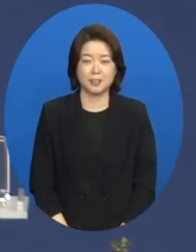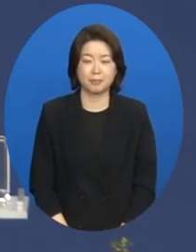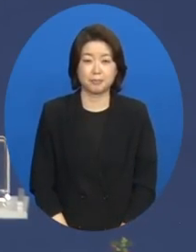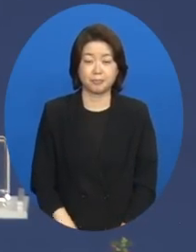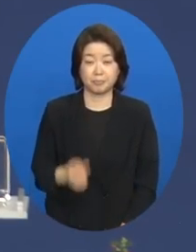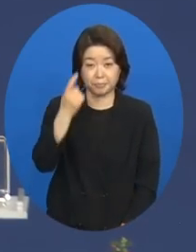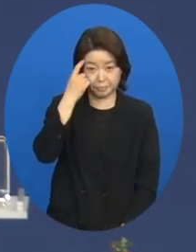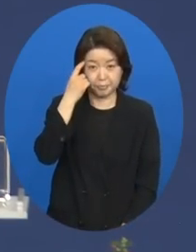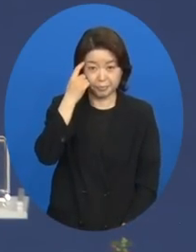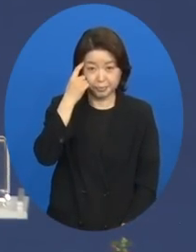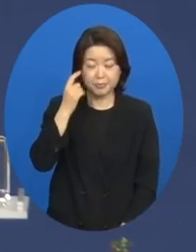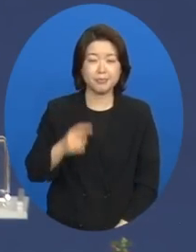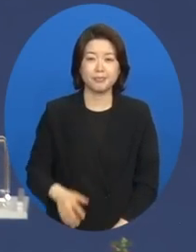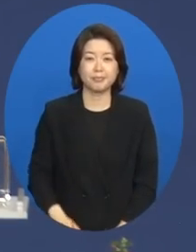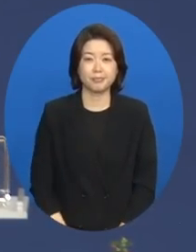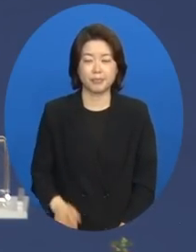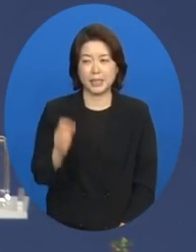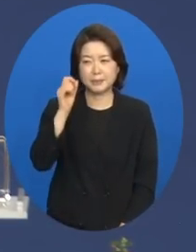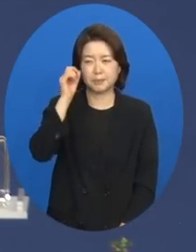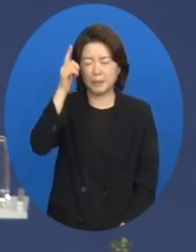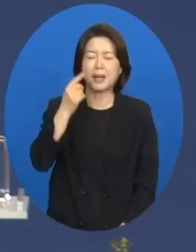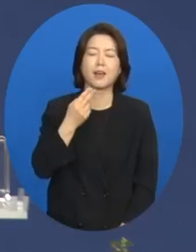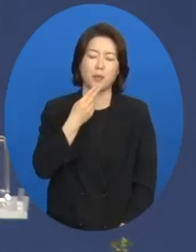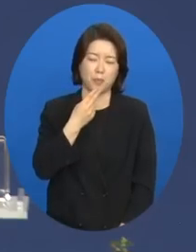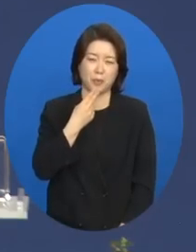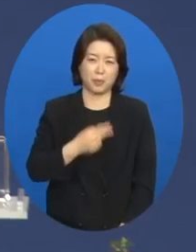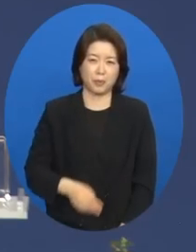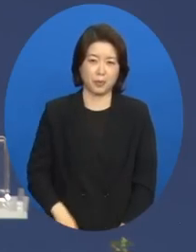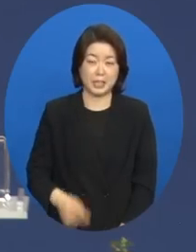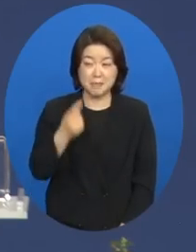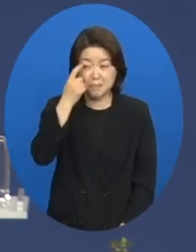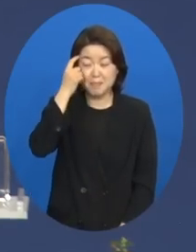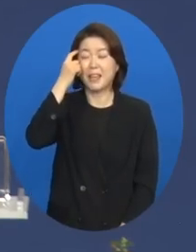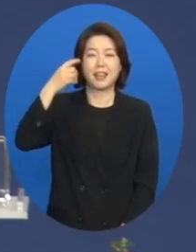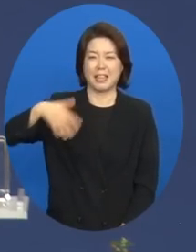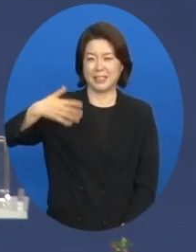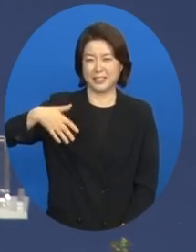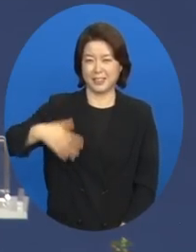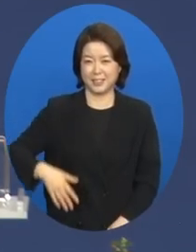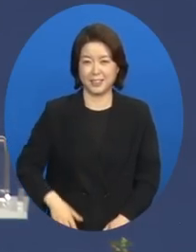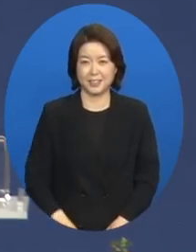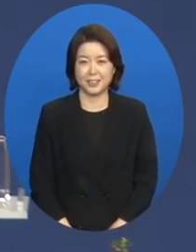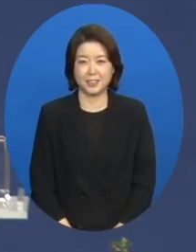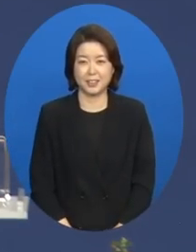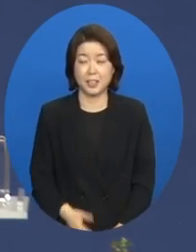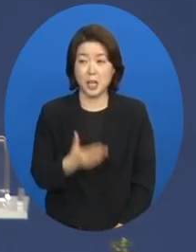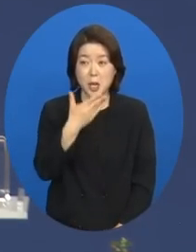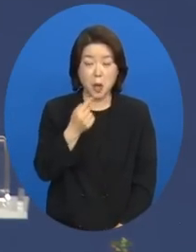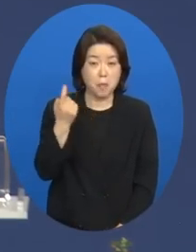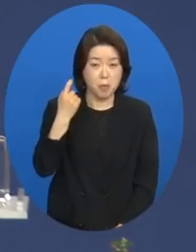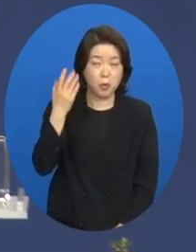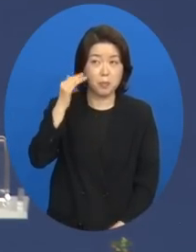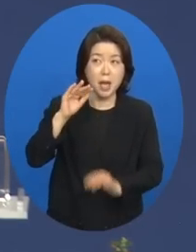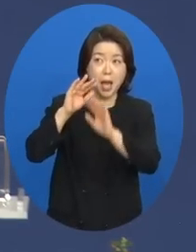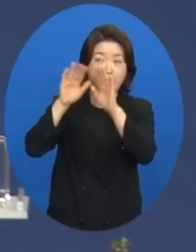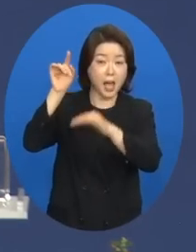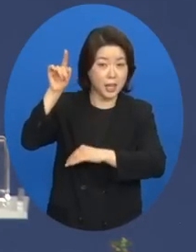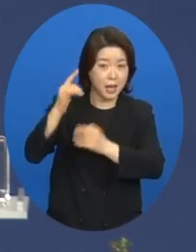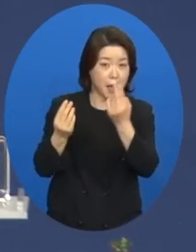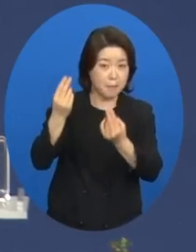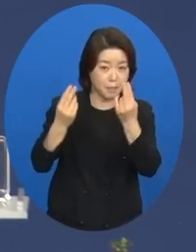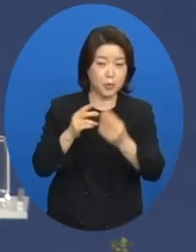왜 그러냐면요 깨닫지 못해서 그래요. 복음에 관한 하늘나라에 대한 비유로 말씀하실